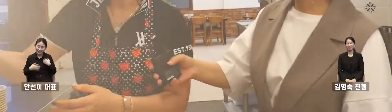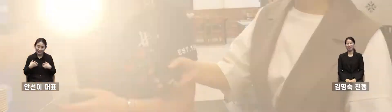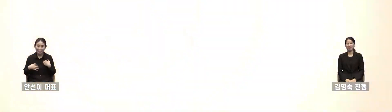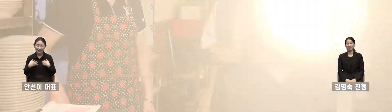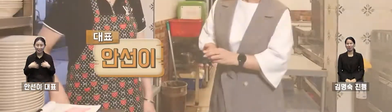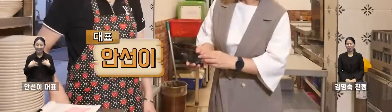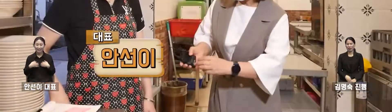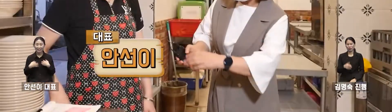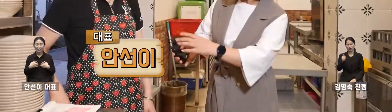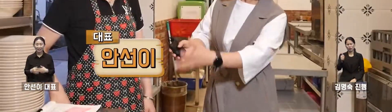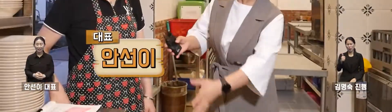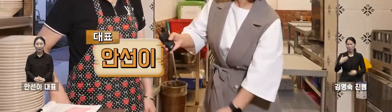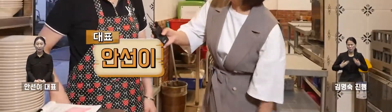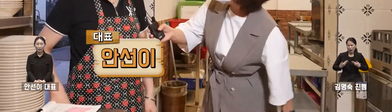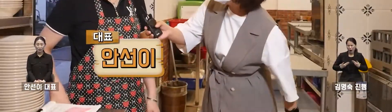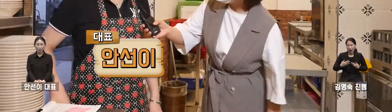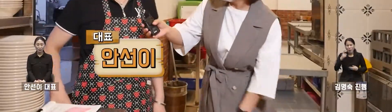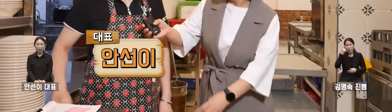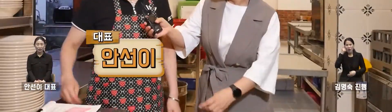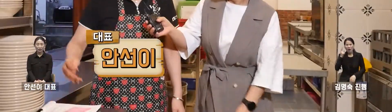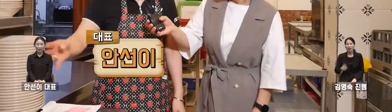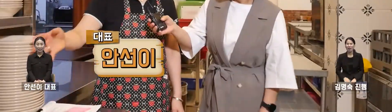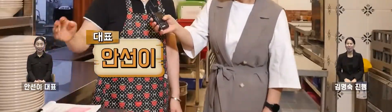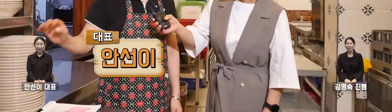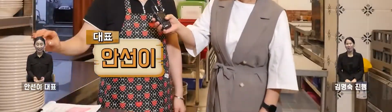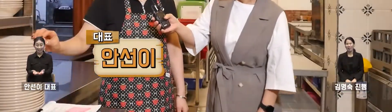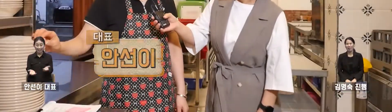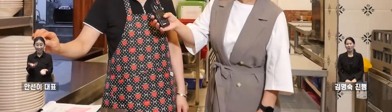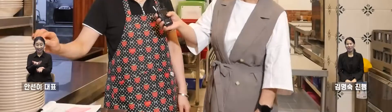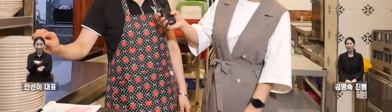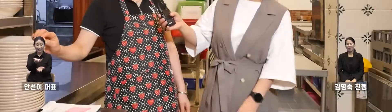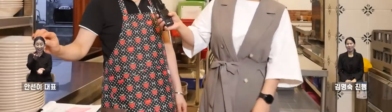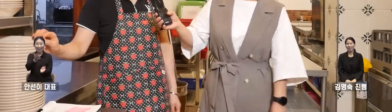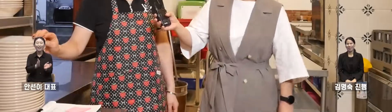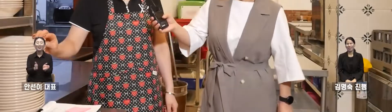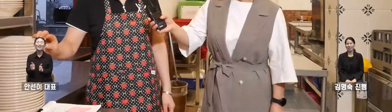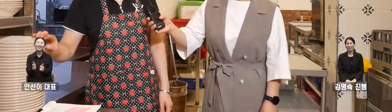반갑습니다. 사장님 뭐 이렇게 바쁘세요? 이제 정리하느라